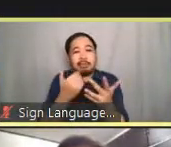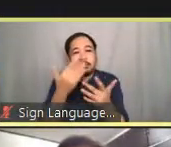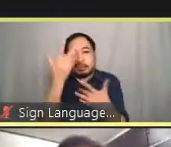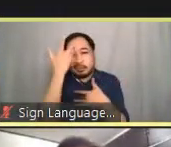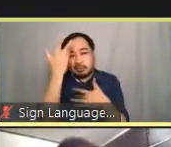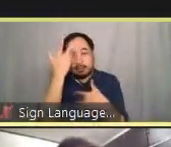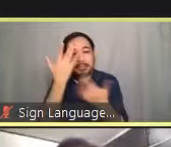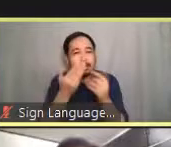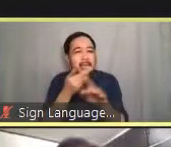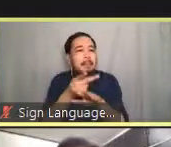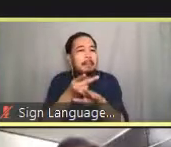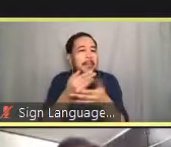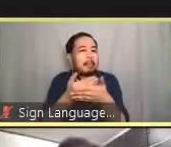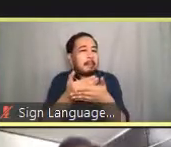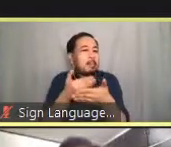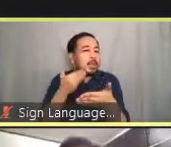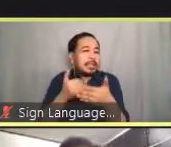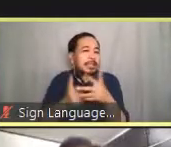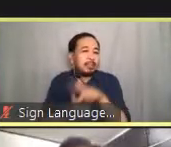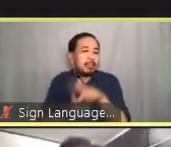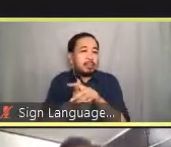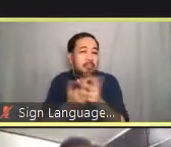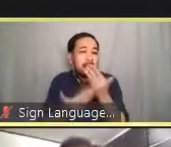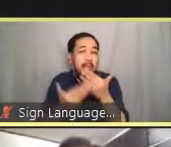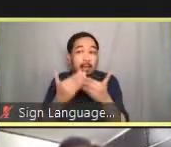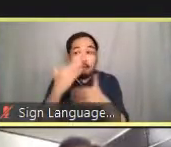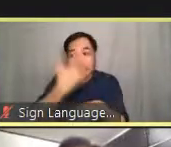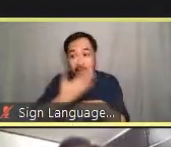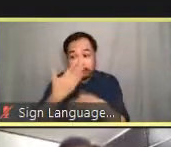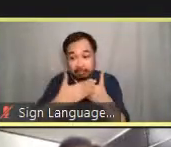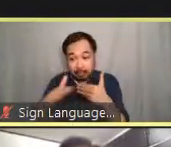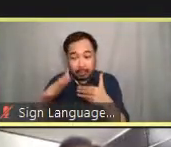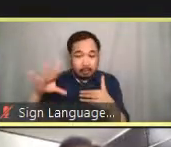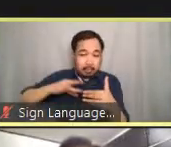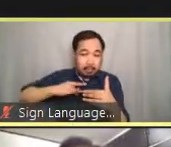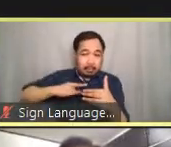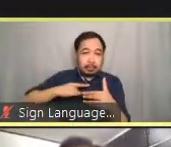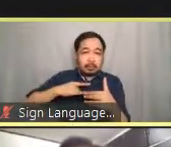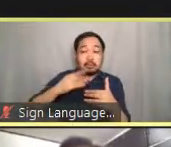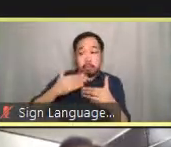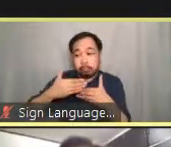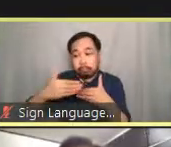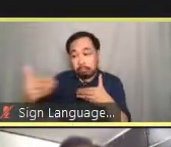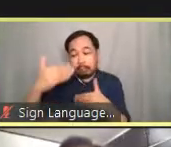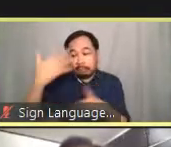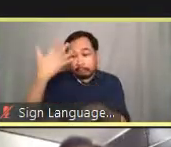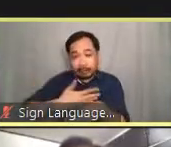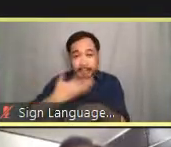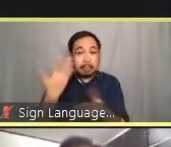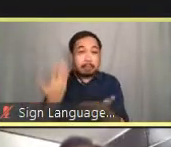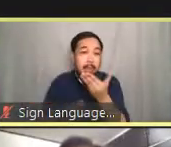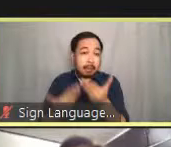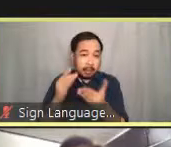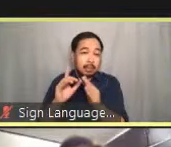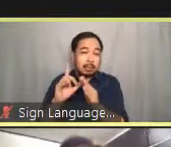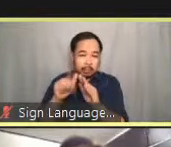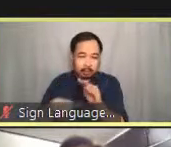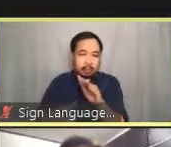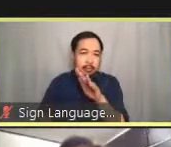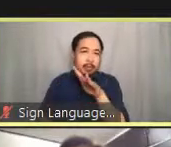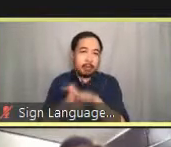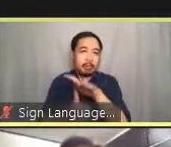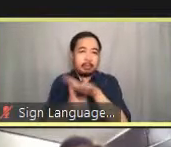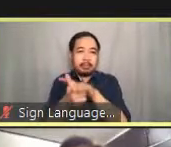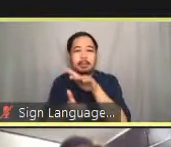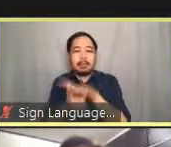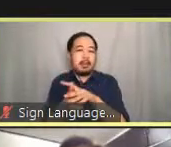5 days after niya na-acquire dose. After ng mga 5 days, pwede po siyang magkaroon ng symptoms. So kaya